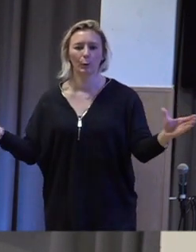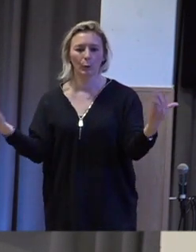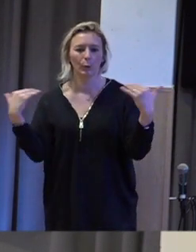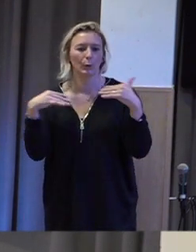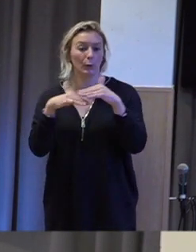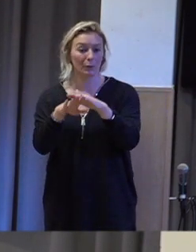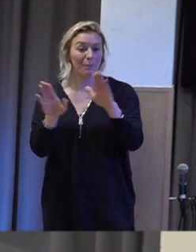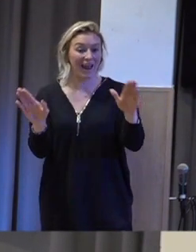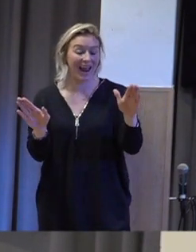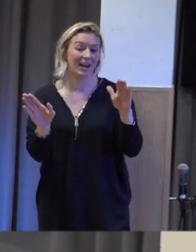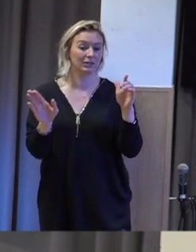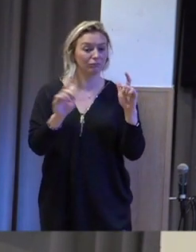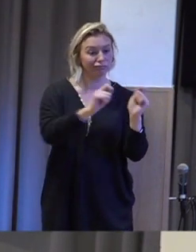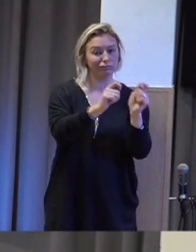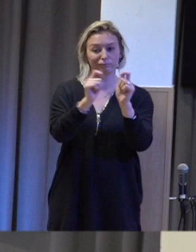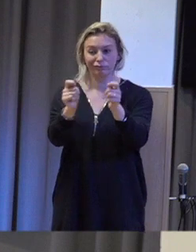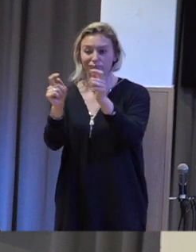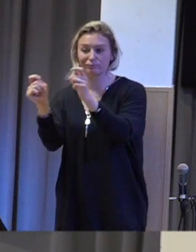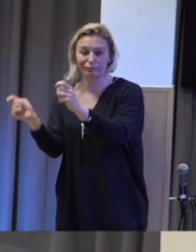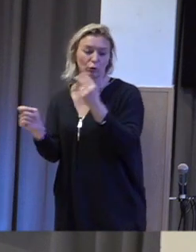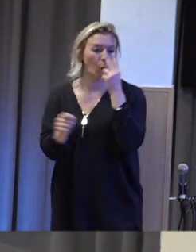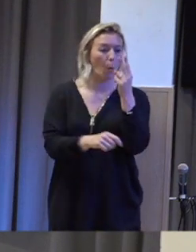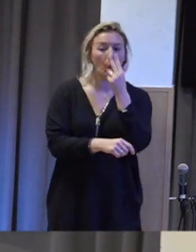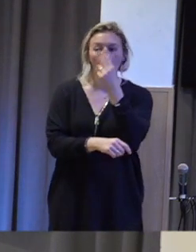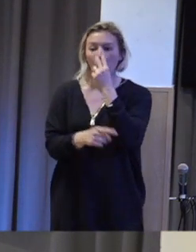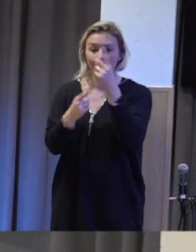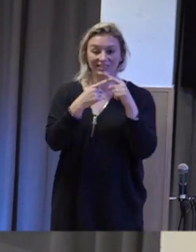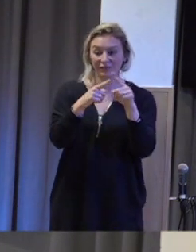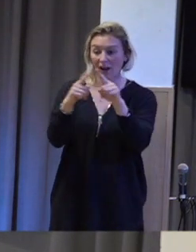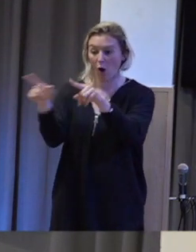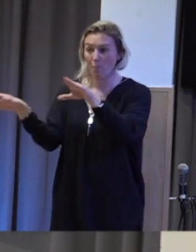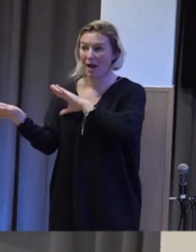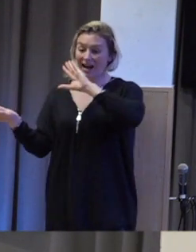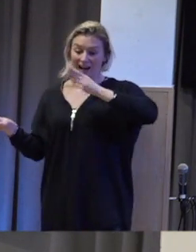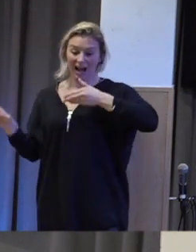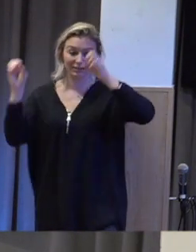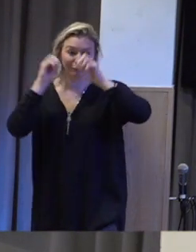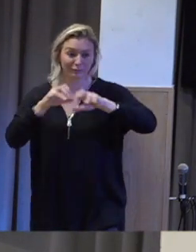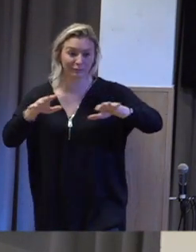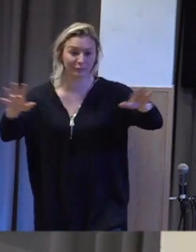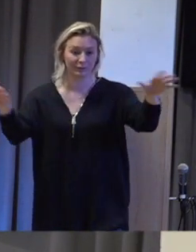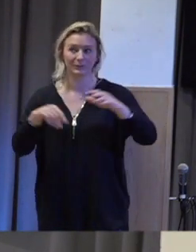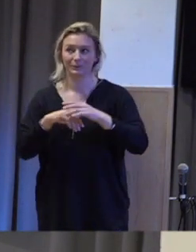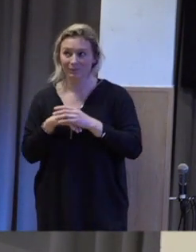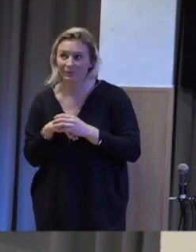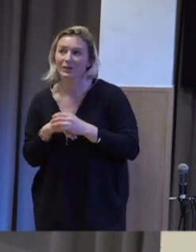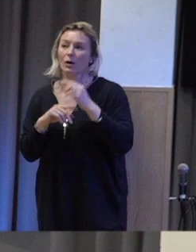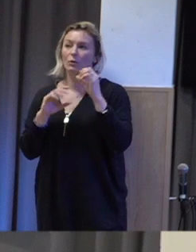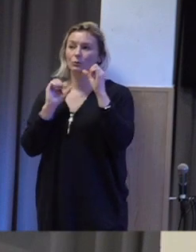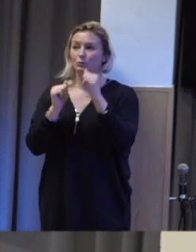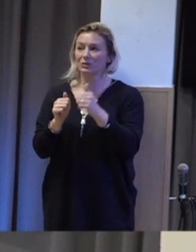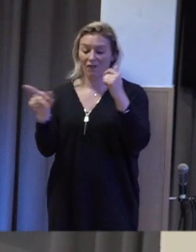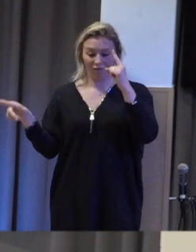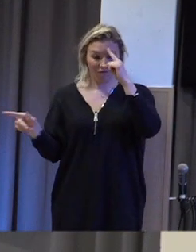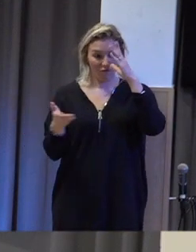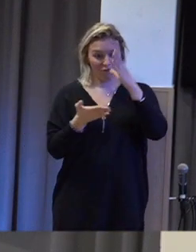dons différents, selon la grâce qui nous a été accordée, que celui qui a le don de prophétie les exerce selon l'analogie de la